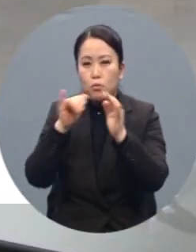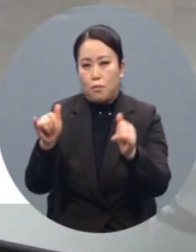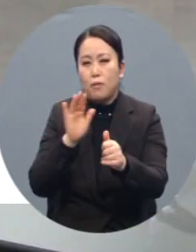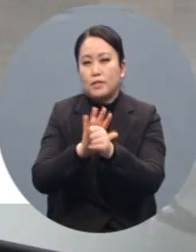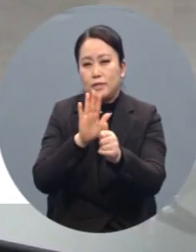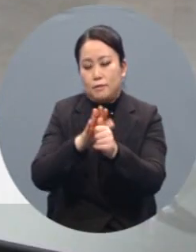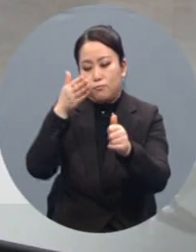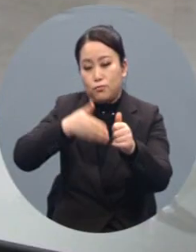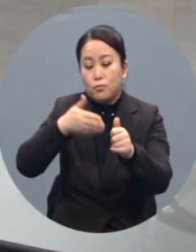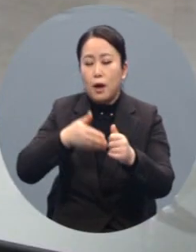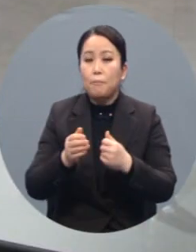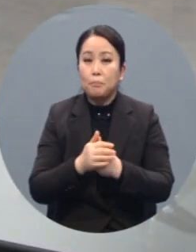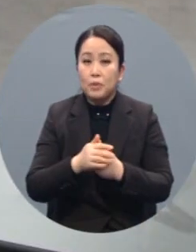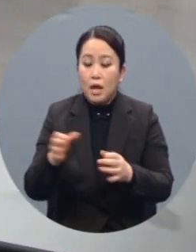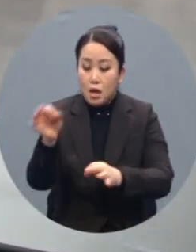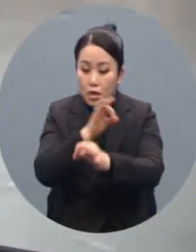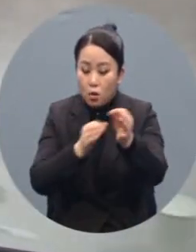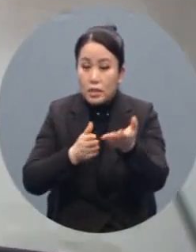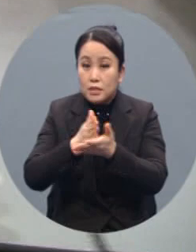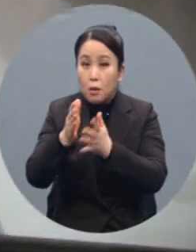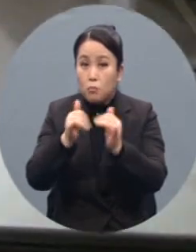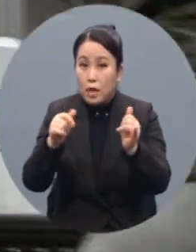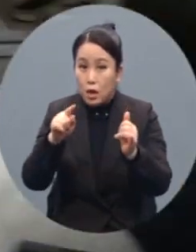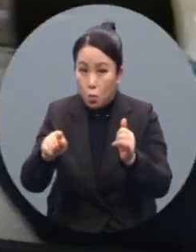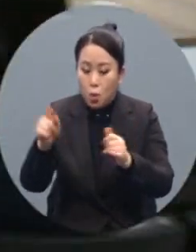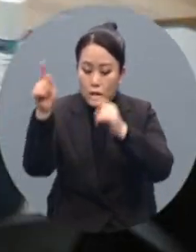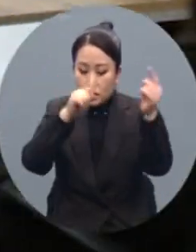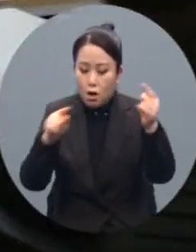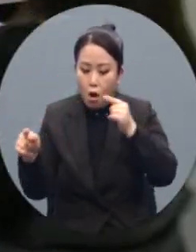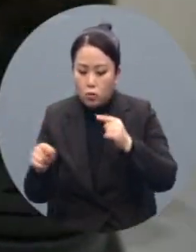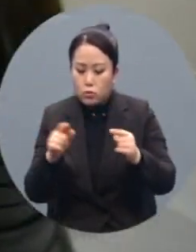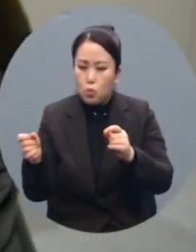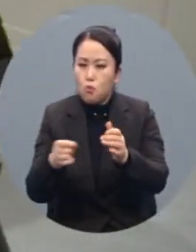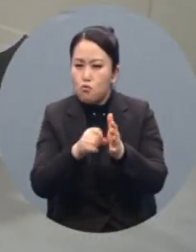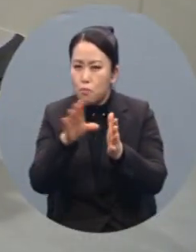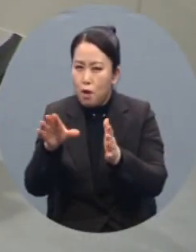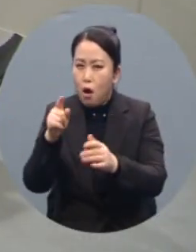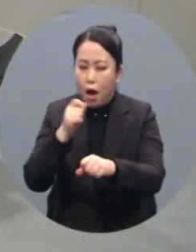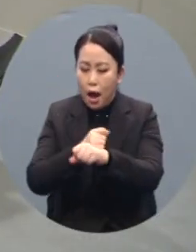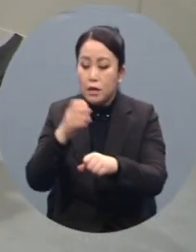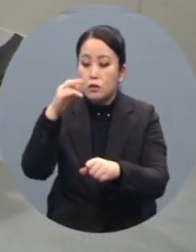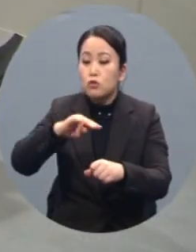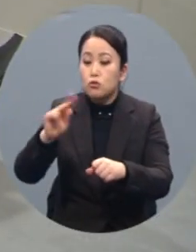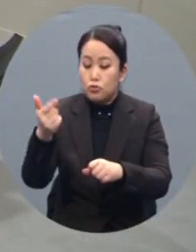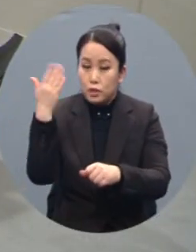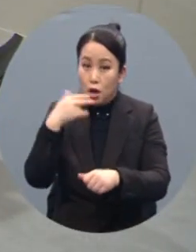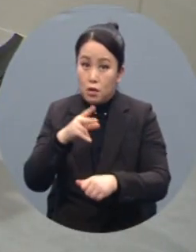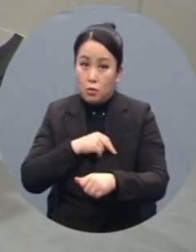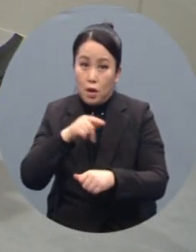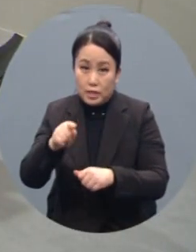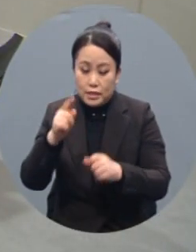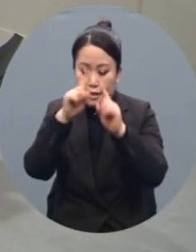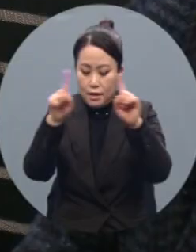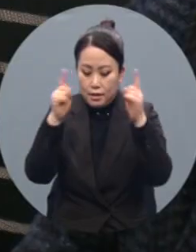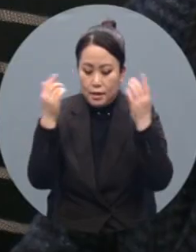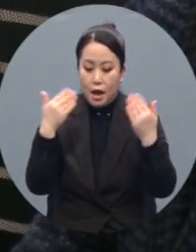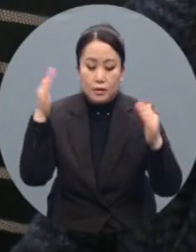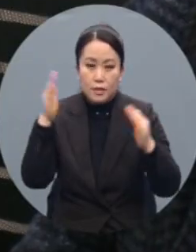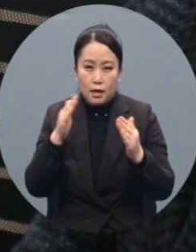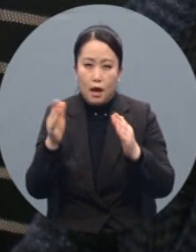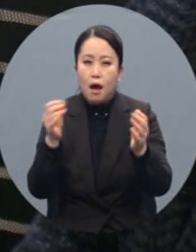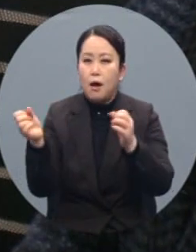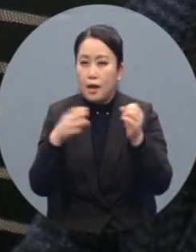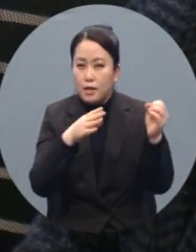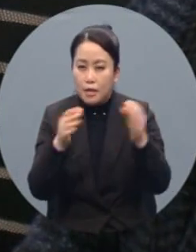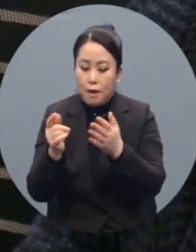호소했습니다. 경제 전문가로 전국적 인지도를 가진 윤 전 의원은 대학생들과의 간담회를 통해